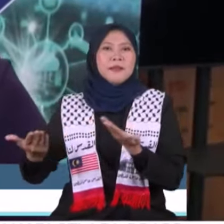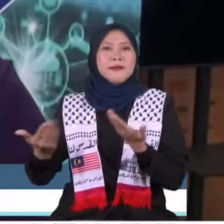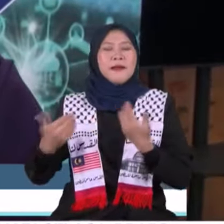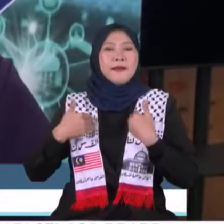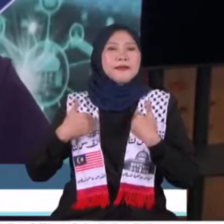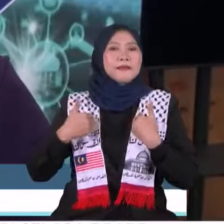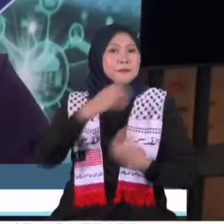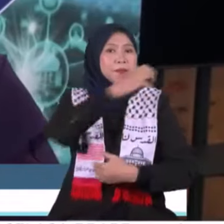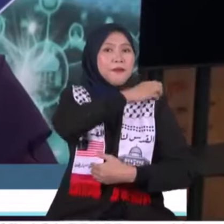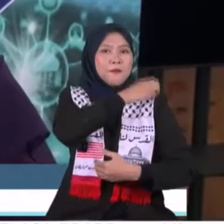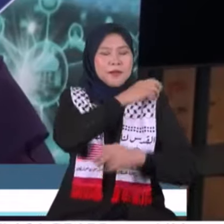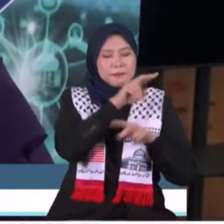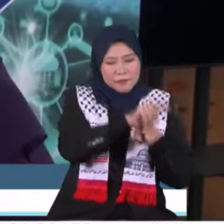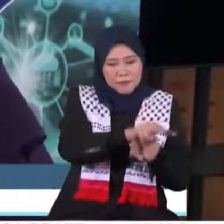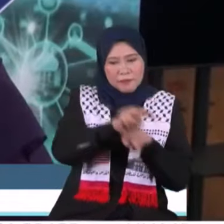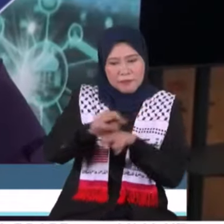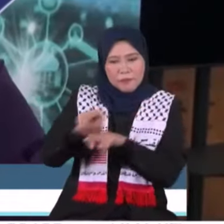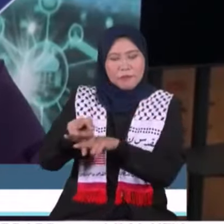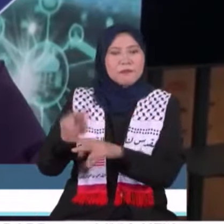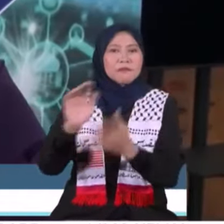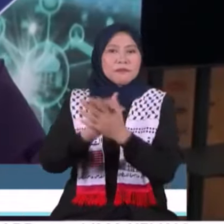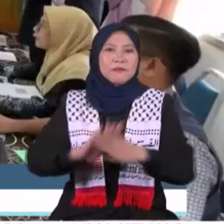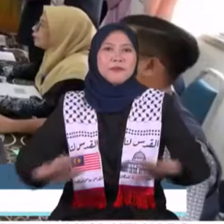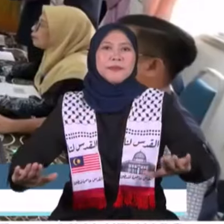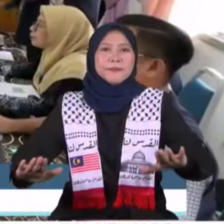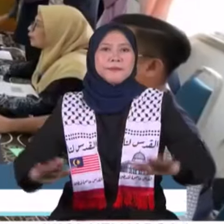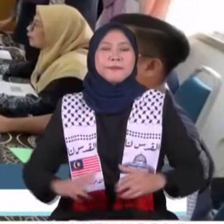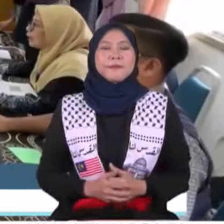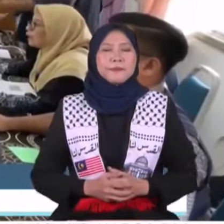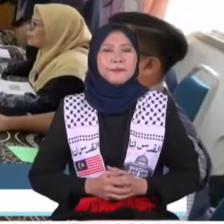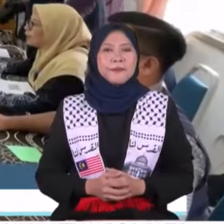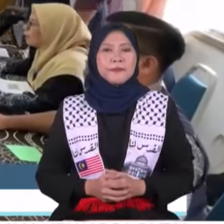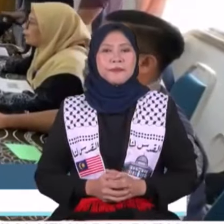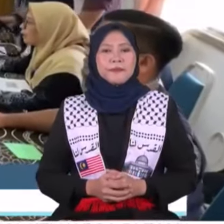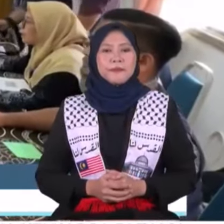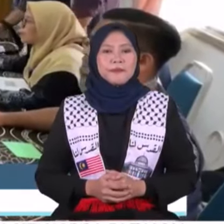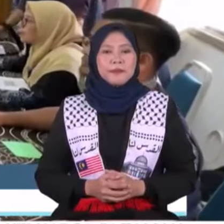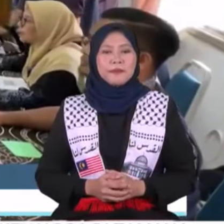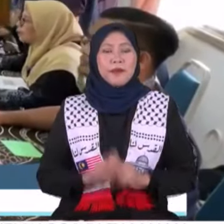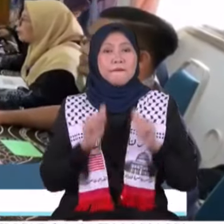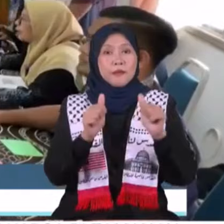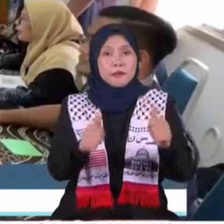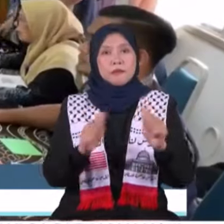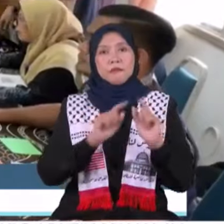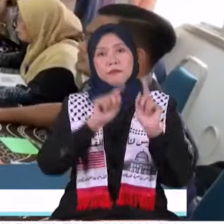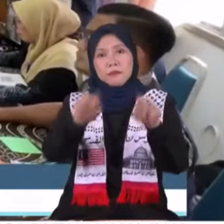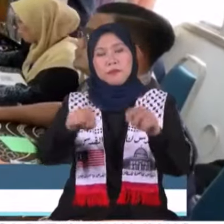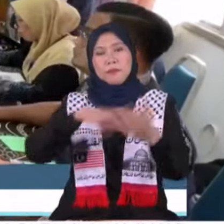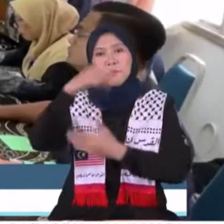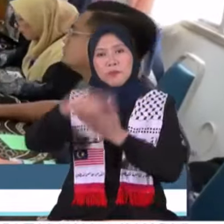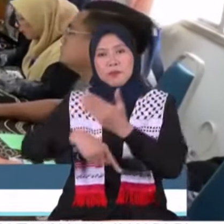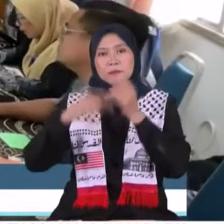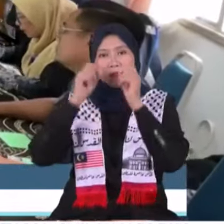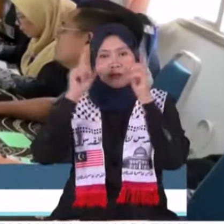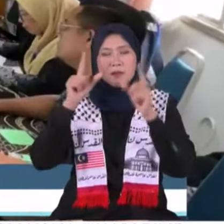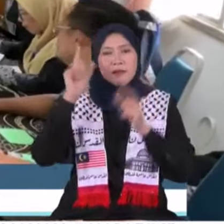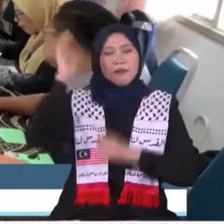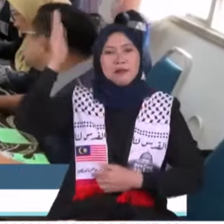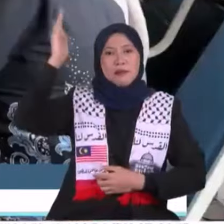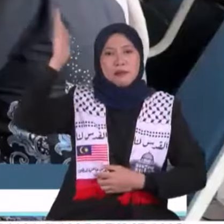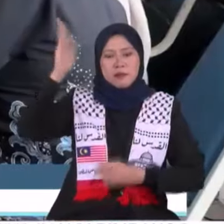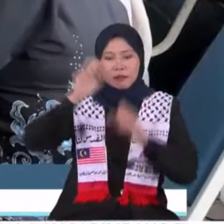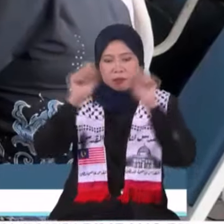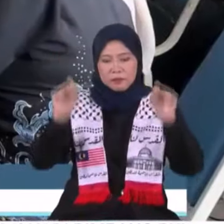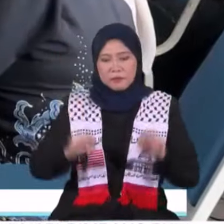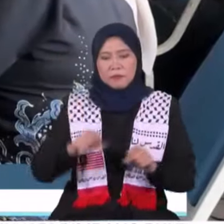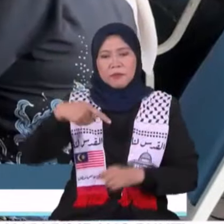memantau dari segi aspek-aspek keselamatan ini terdahulu beliau menghadiri program kesedaran dan taklimat sistem padu